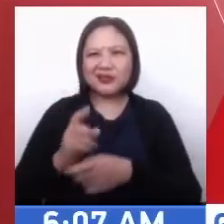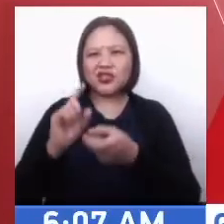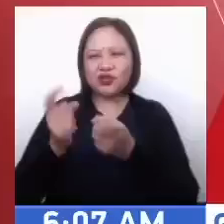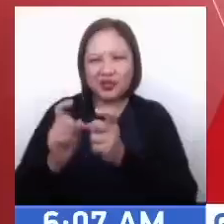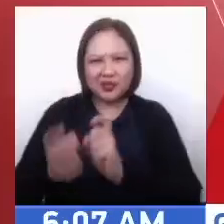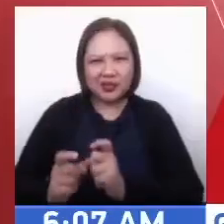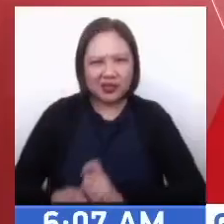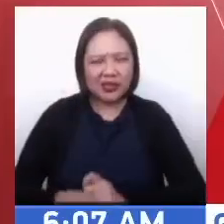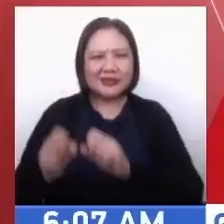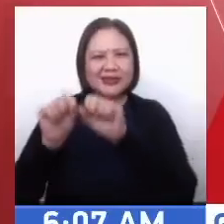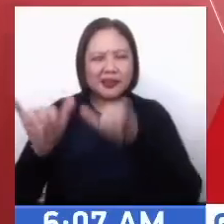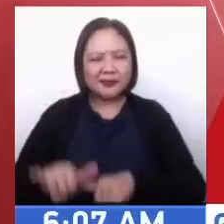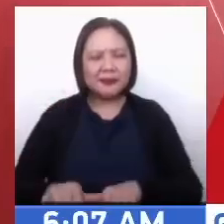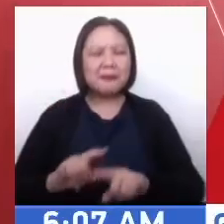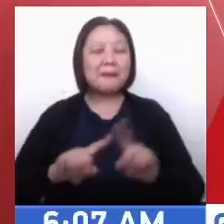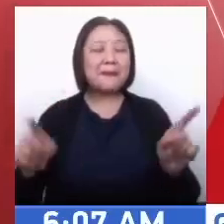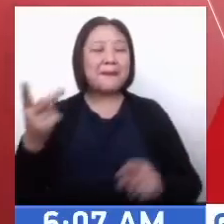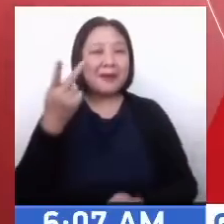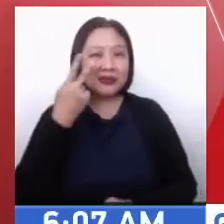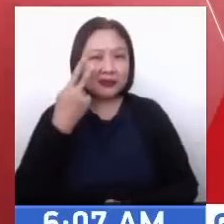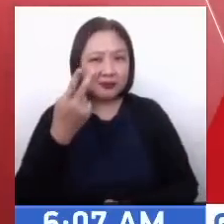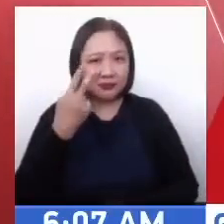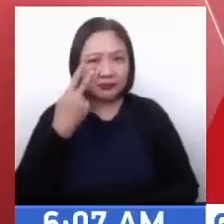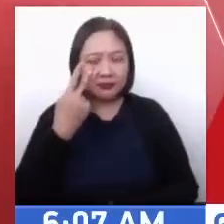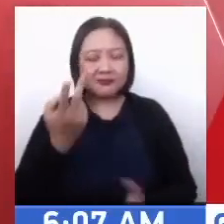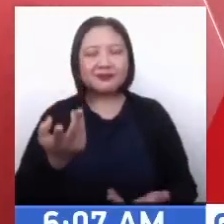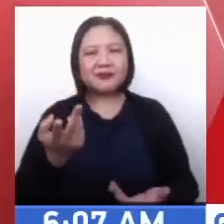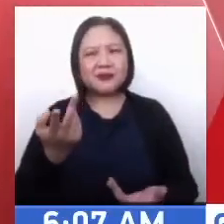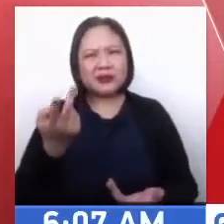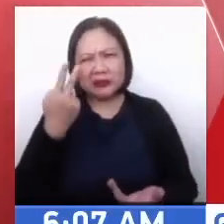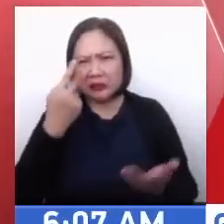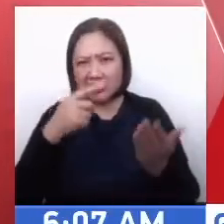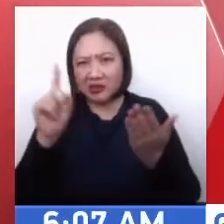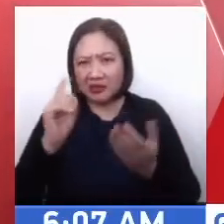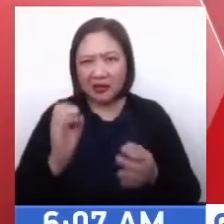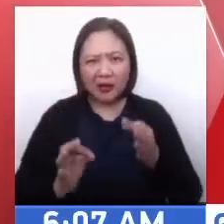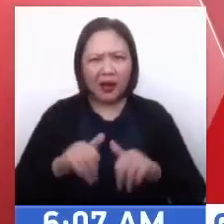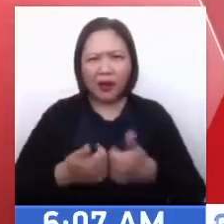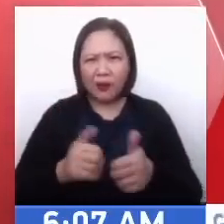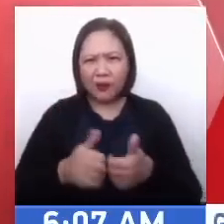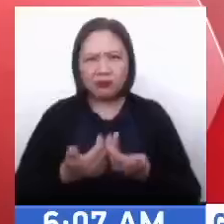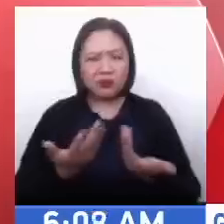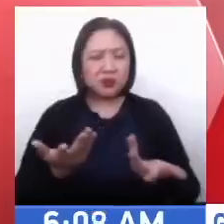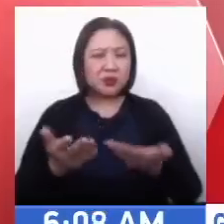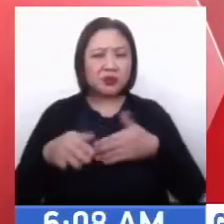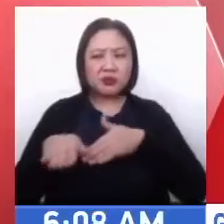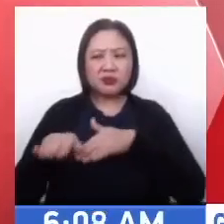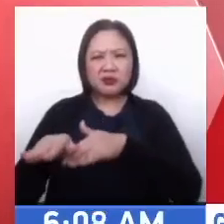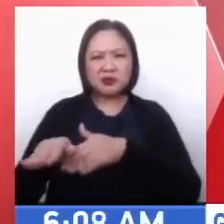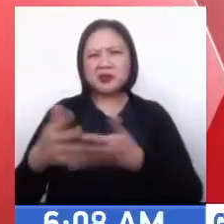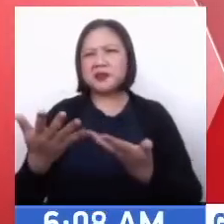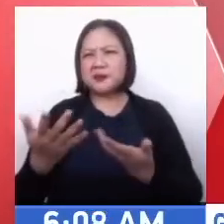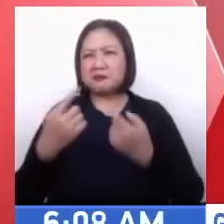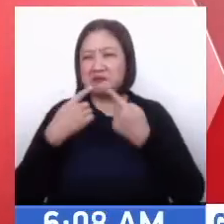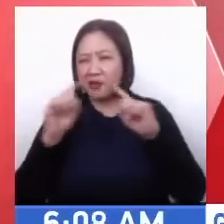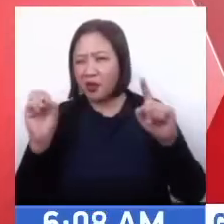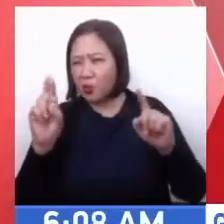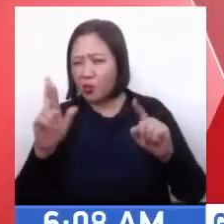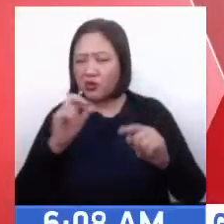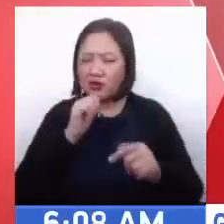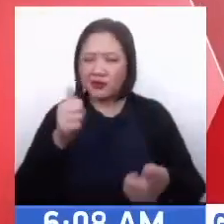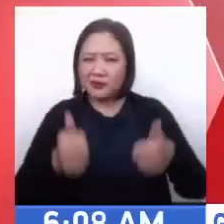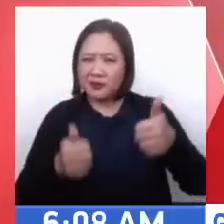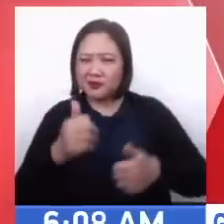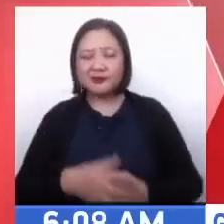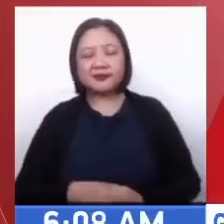see and, check kung talagang how our traffic management will work. But then again, sabi nga namin, we can